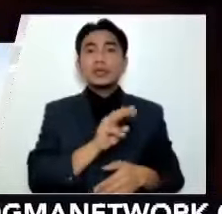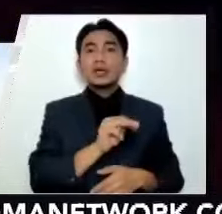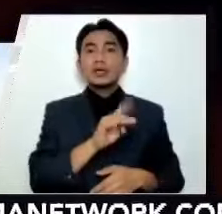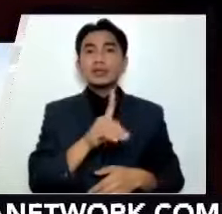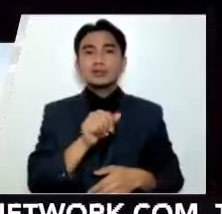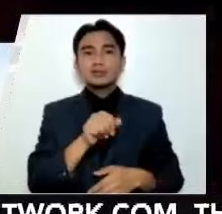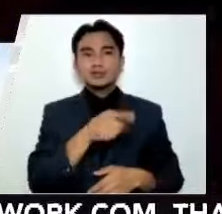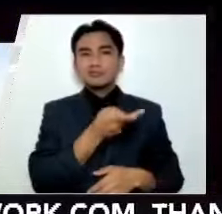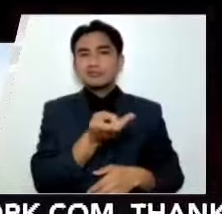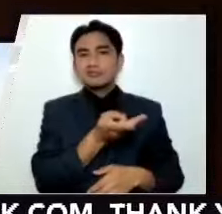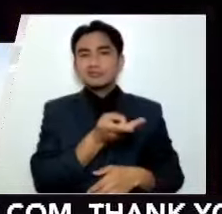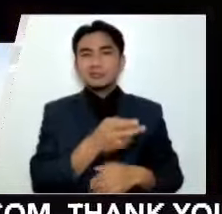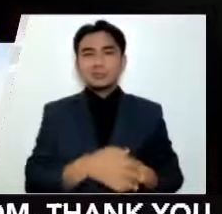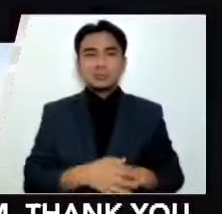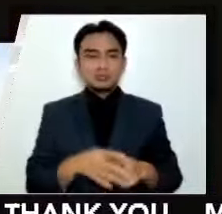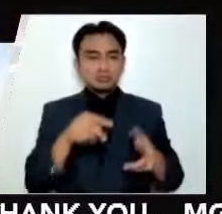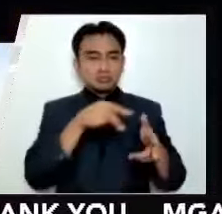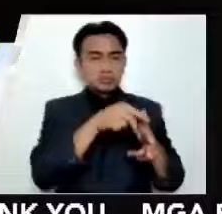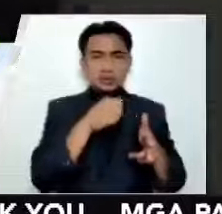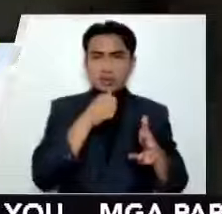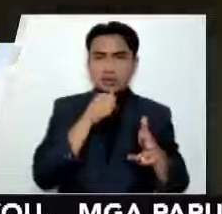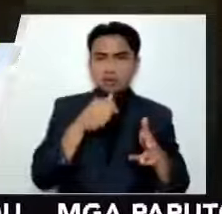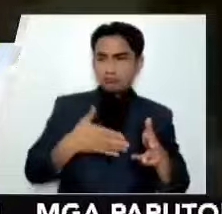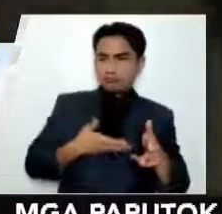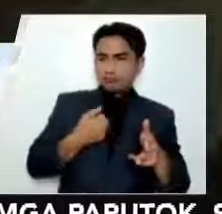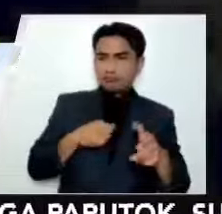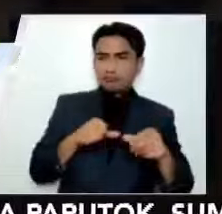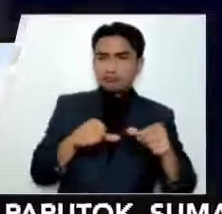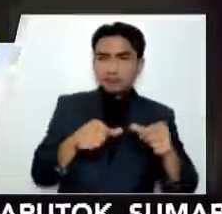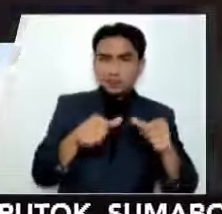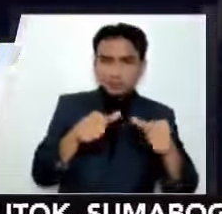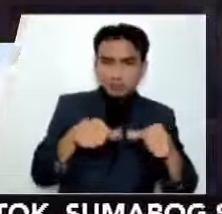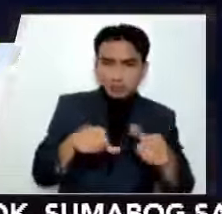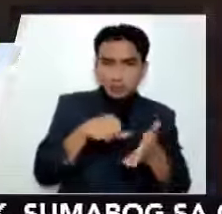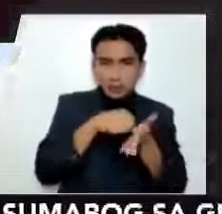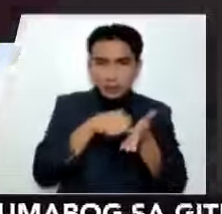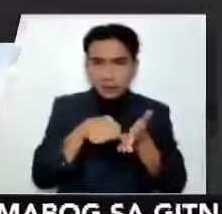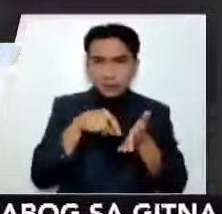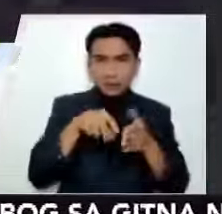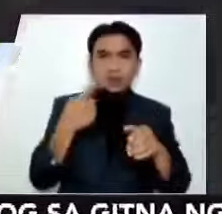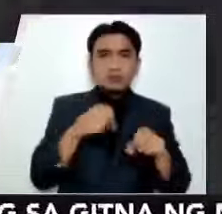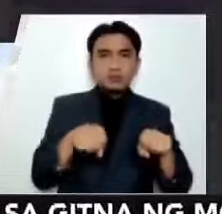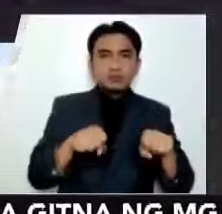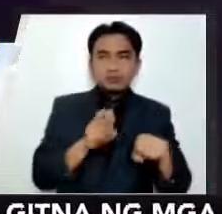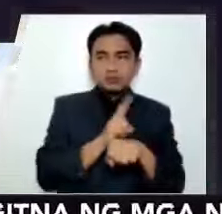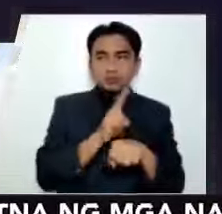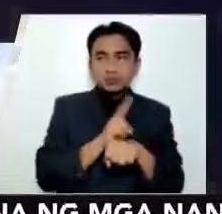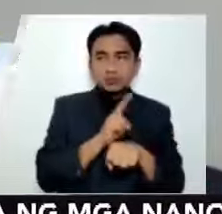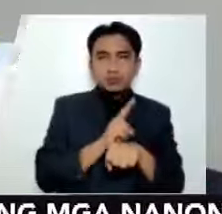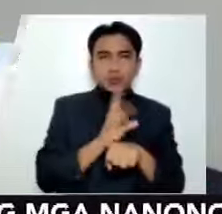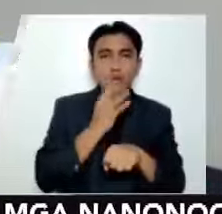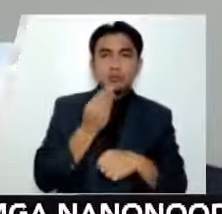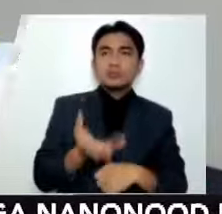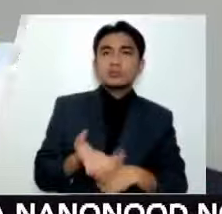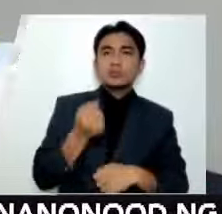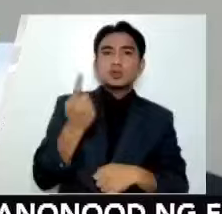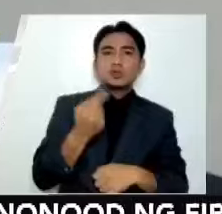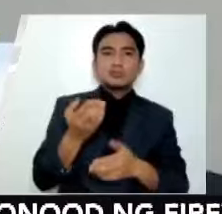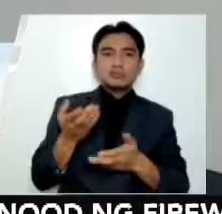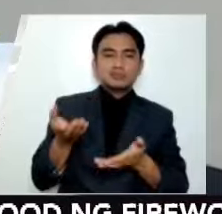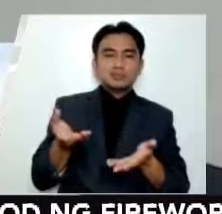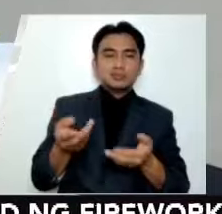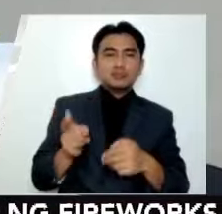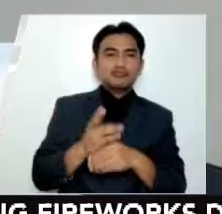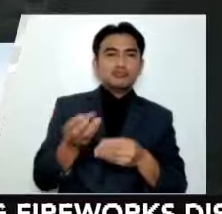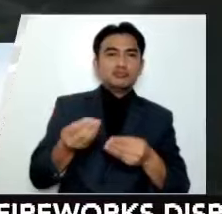isa, hindi siyang naglagay ng police sticker sa motorsiklong pinagamit lang sa kanya ng MMDA. sinampahan ng dalawang rider